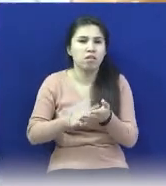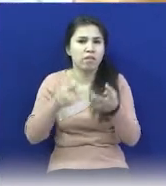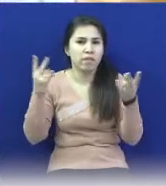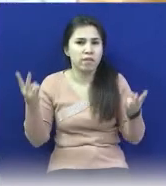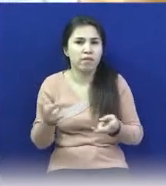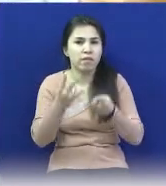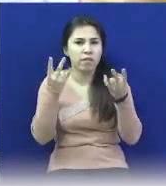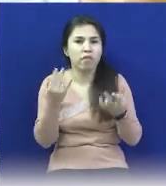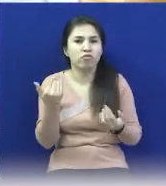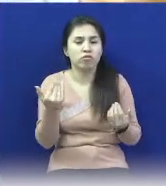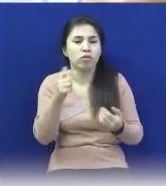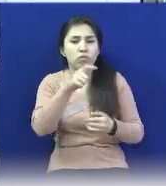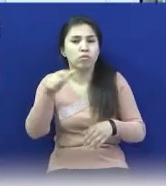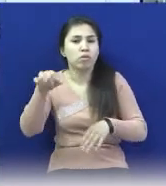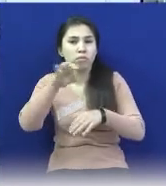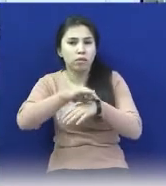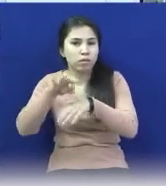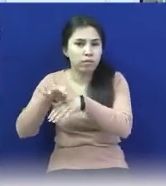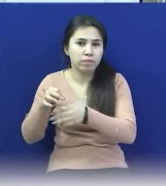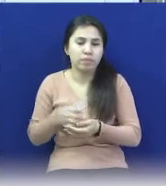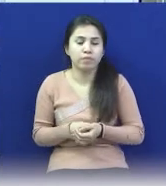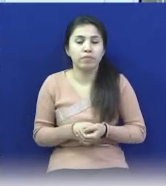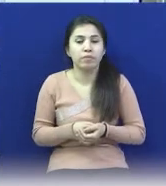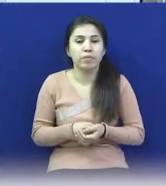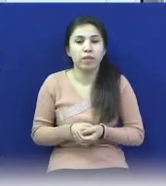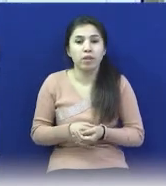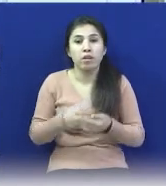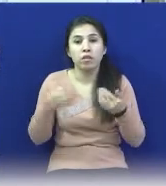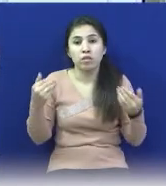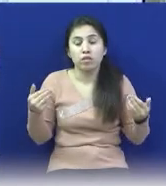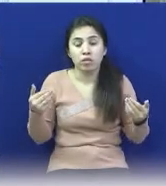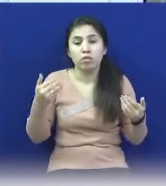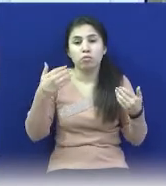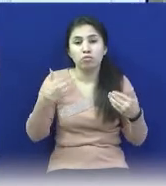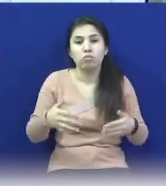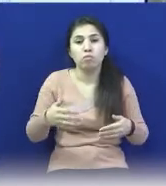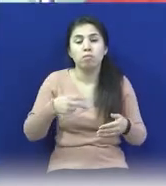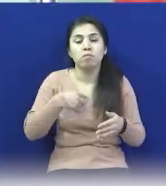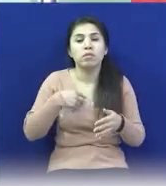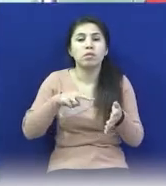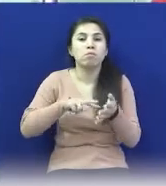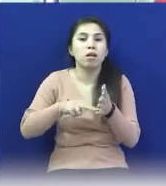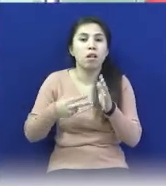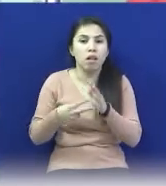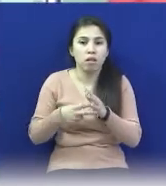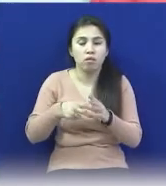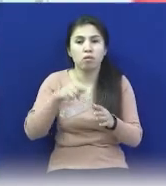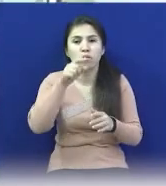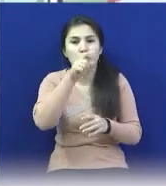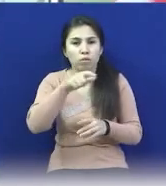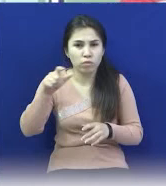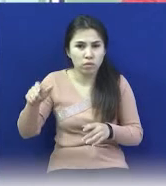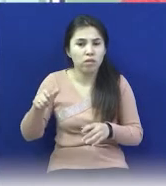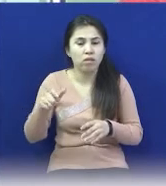средств визуализации». Проведено обучение медицинских сестер по безопасности в эндохирургии, мастер-классы оперативных